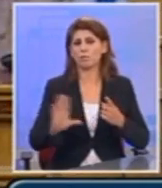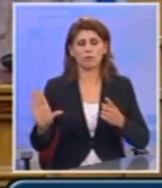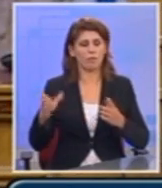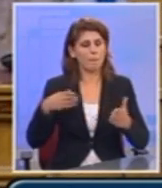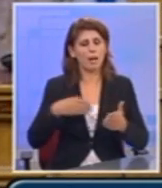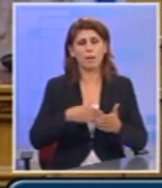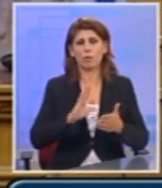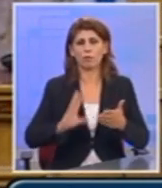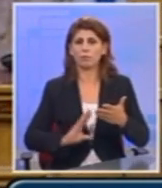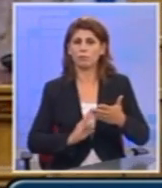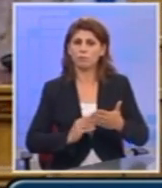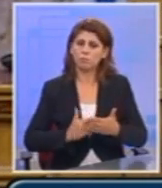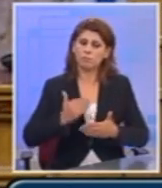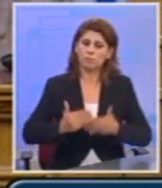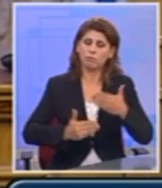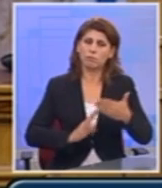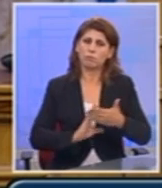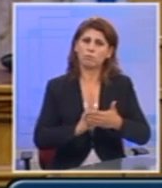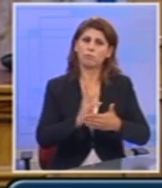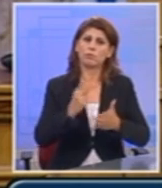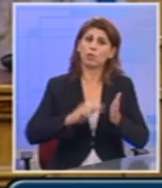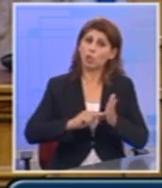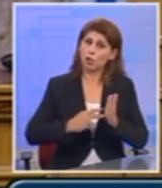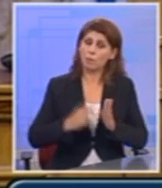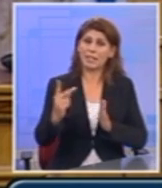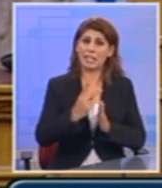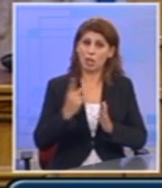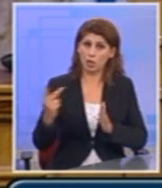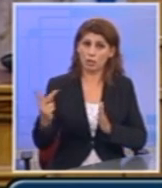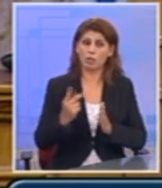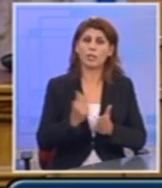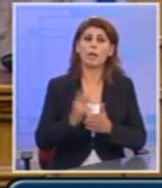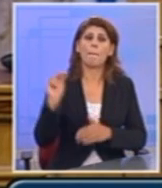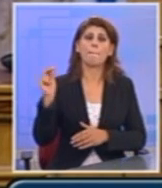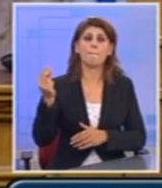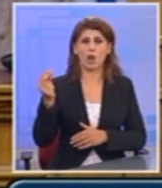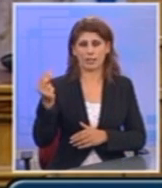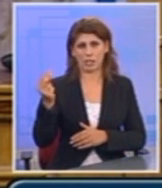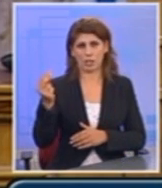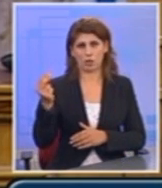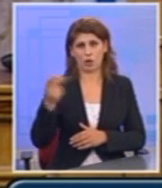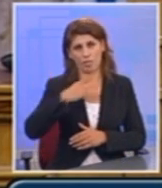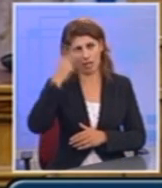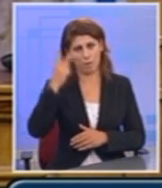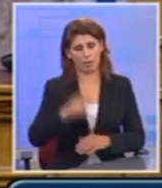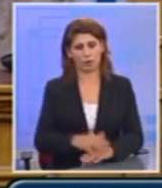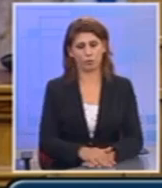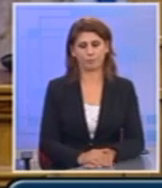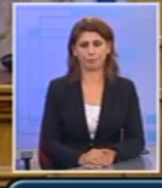την προοδευτική υλοποίηση κή των οικονομικών κοινωνικών και πολιτιστικών δικαιωμάτων